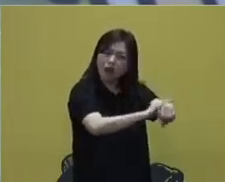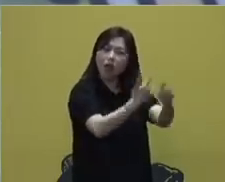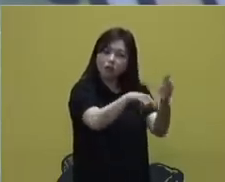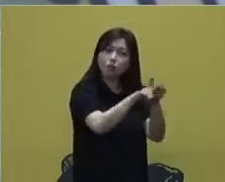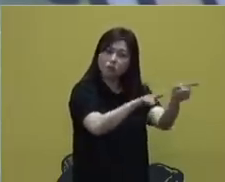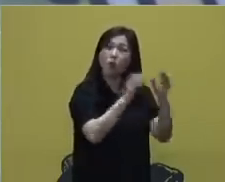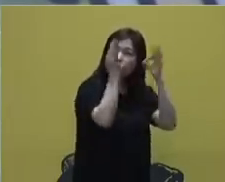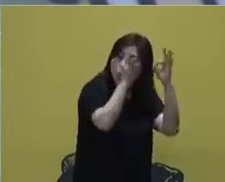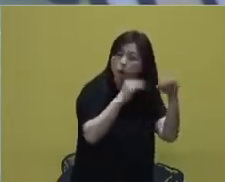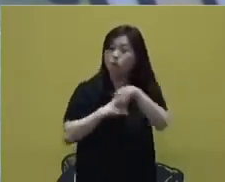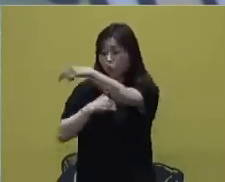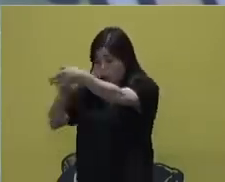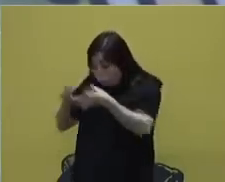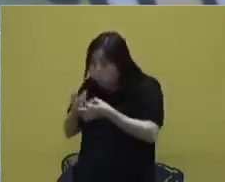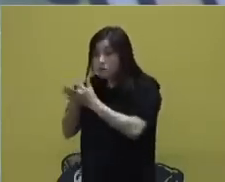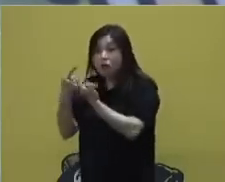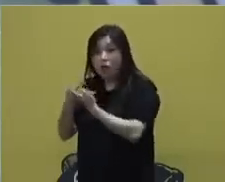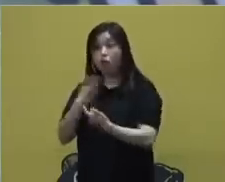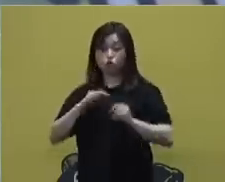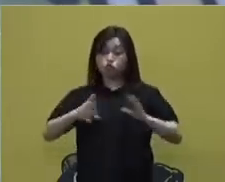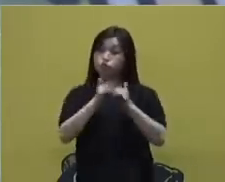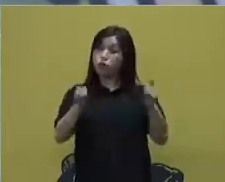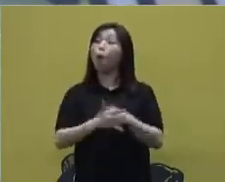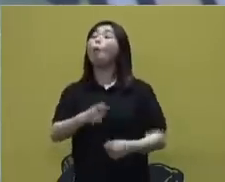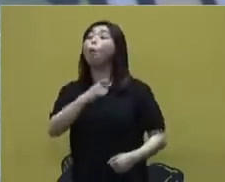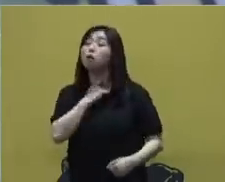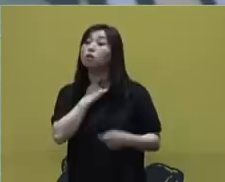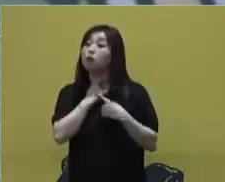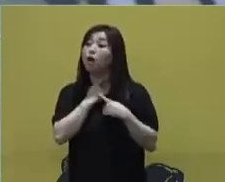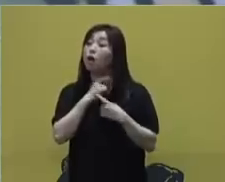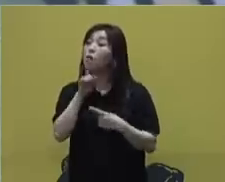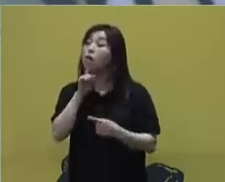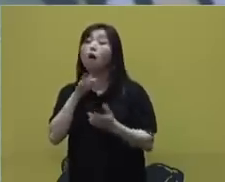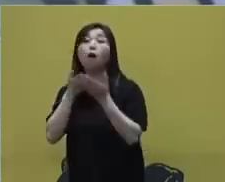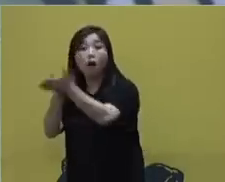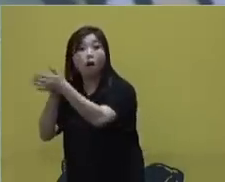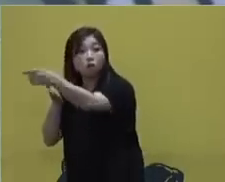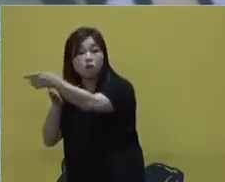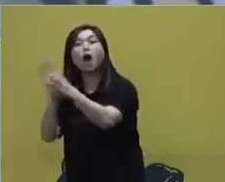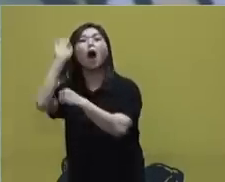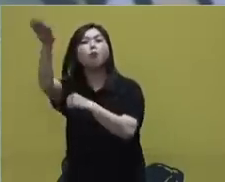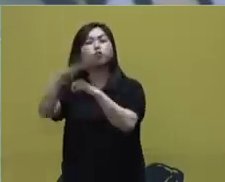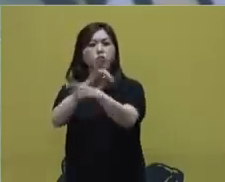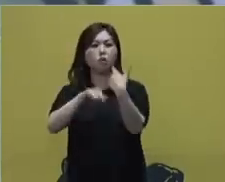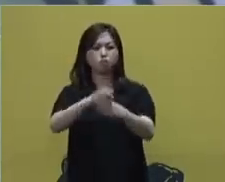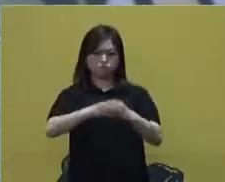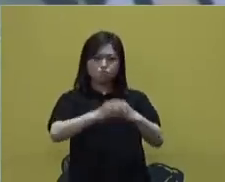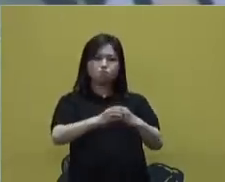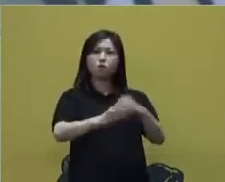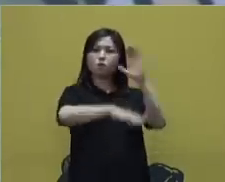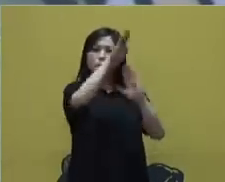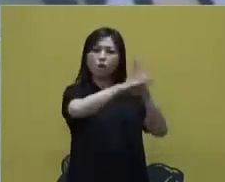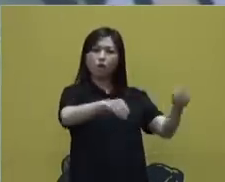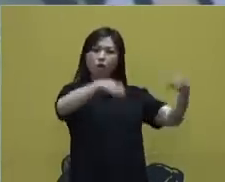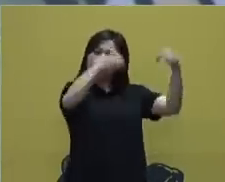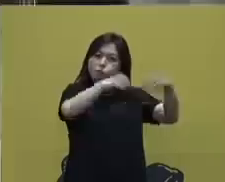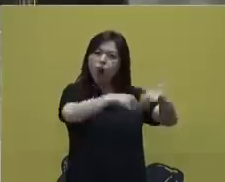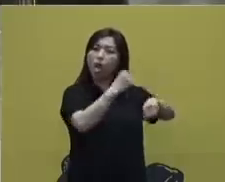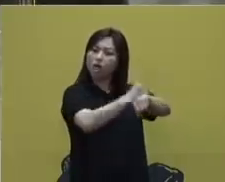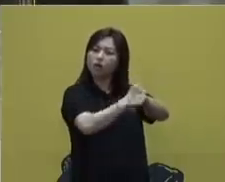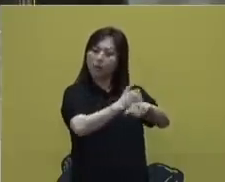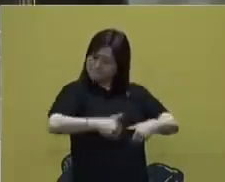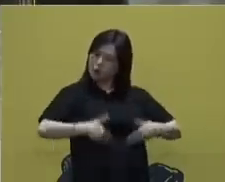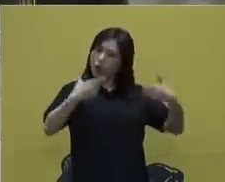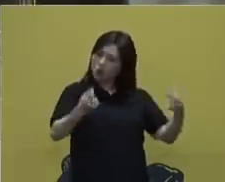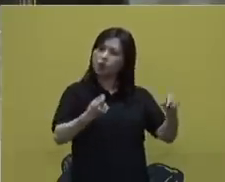너희들 이해해라. 예. 우리 국민들이 그걸 원한다. 예. 라고 우리가 얘기하면서 앞으로는 좀 더 담대하게 남북관계를 가져가는 게 필요하다. 그럼